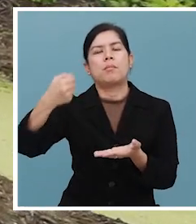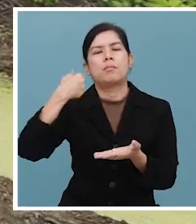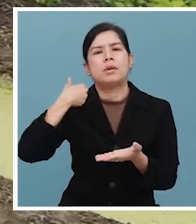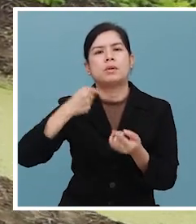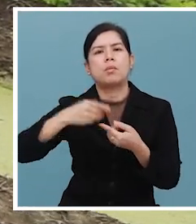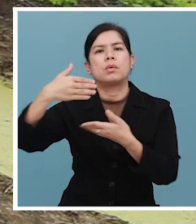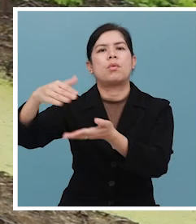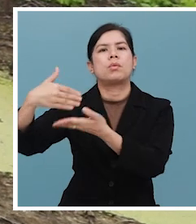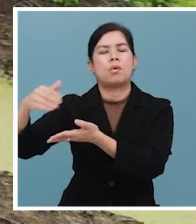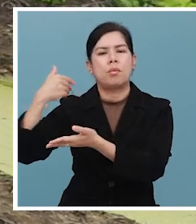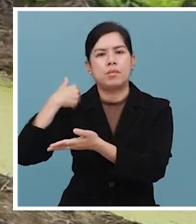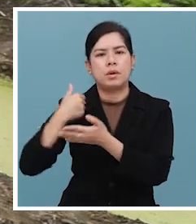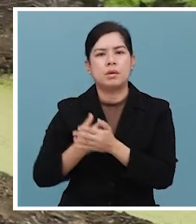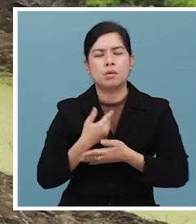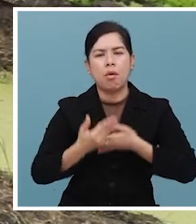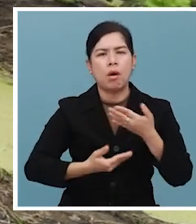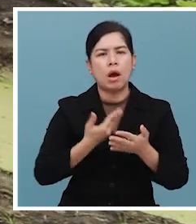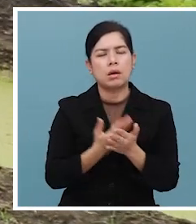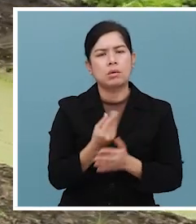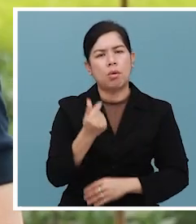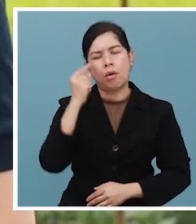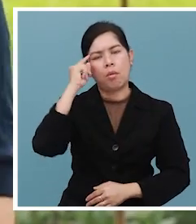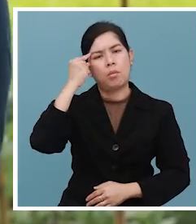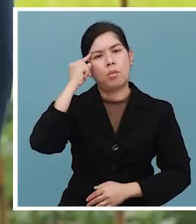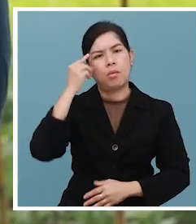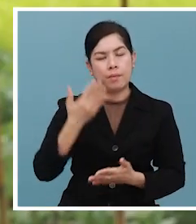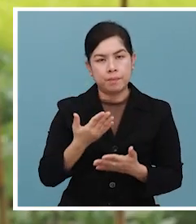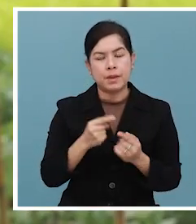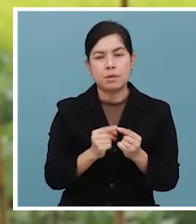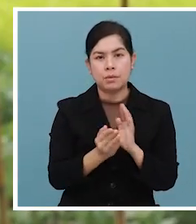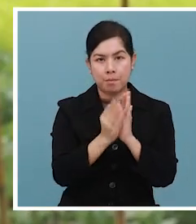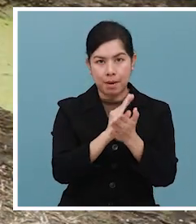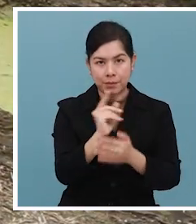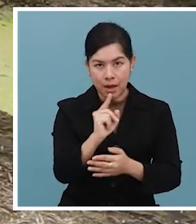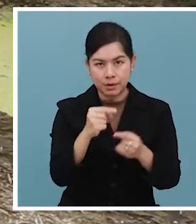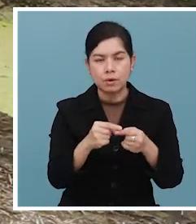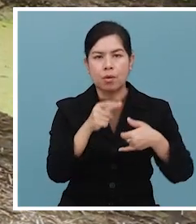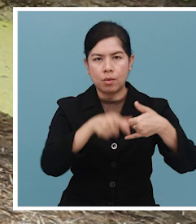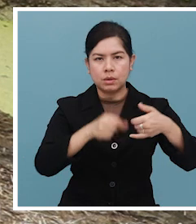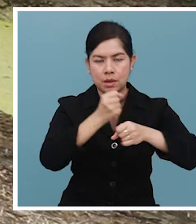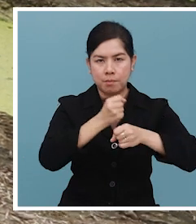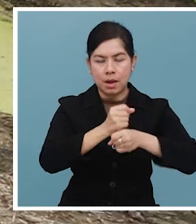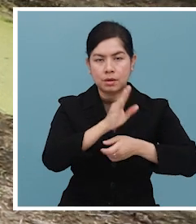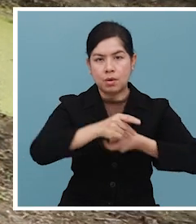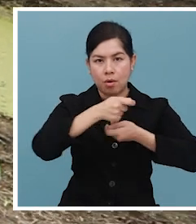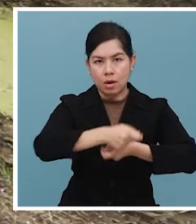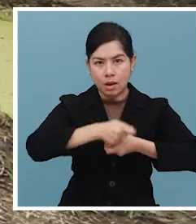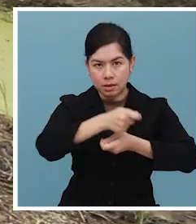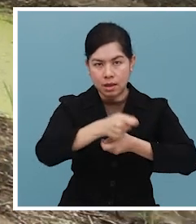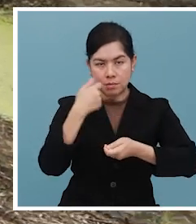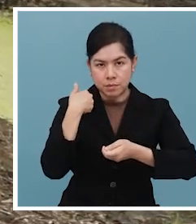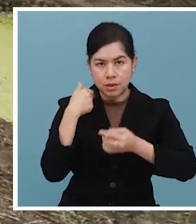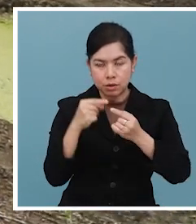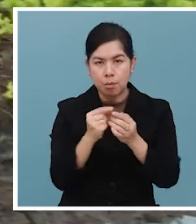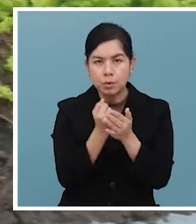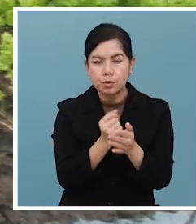ารับเนี่ยเขาบอกไหมว่าเข่งนี้จะขายได้เท่าไหร ่ไม่บอกค่ะ ไม่บอกเลย ไม่บอก แล้วทีนี้มันเกิดอะไรขึ้นหลังจากตอนนั้น เกษตรเข้ามาดูแล ครับ ให้หาต